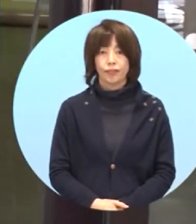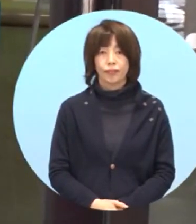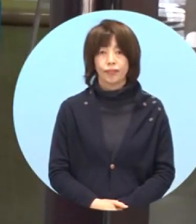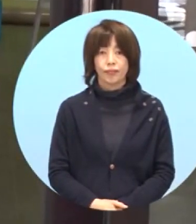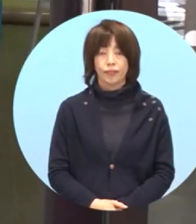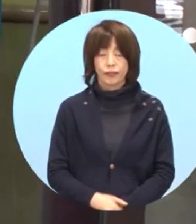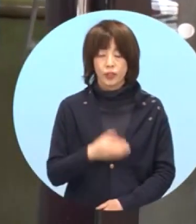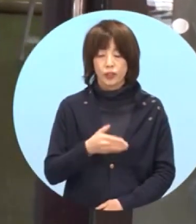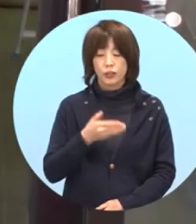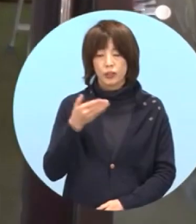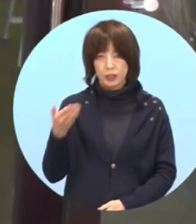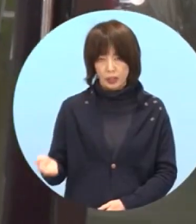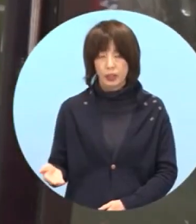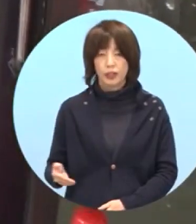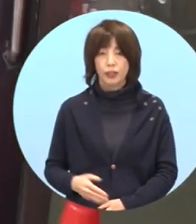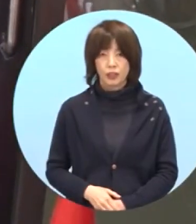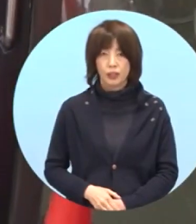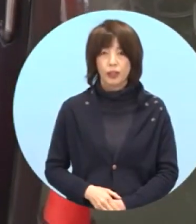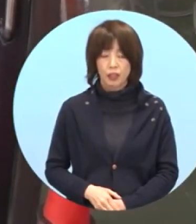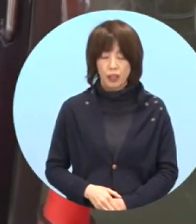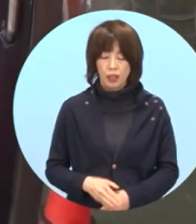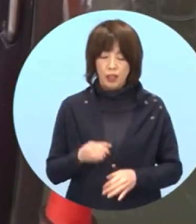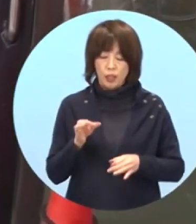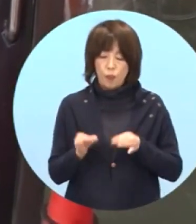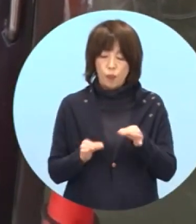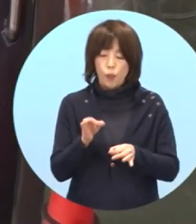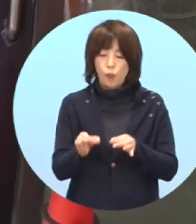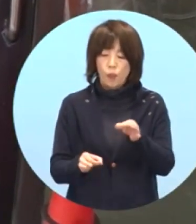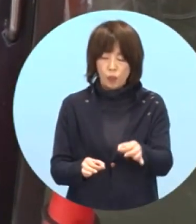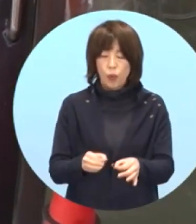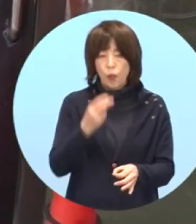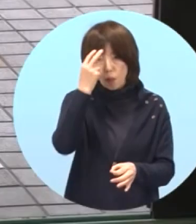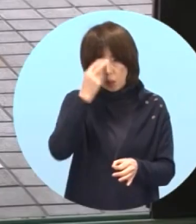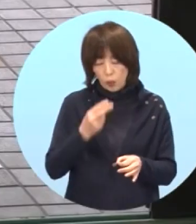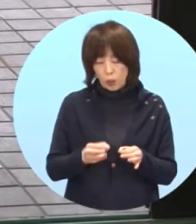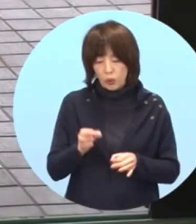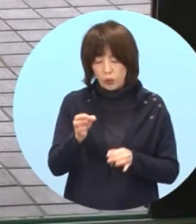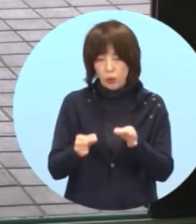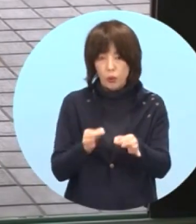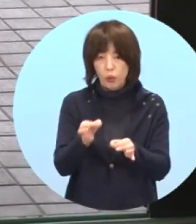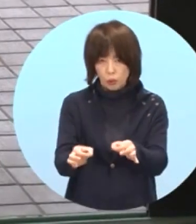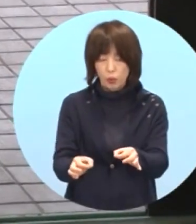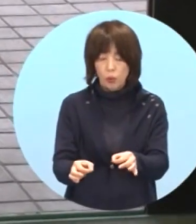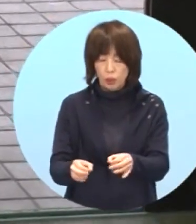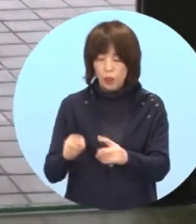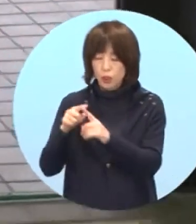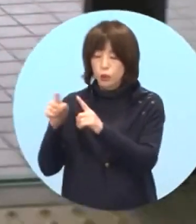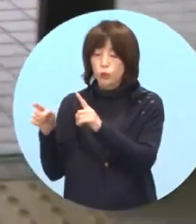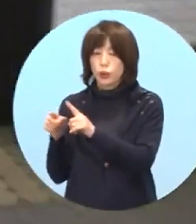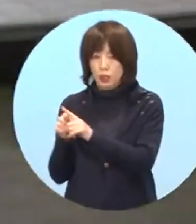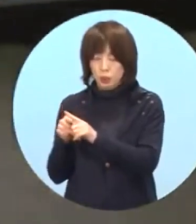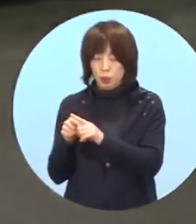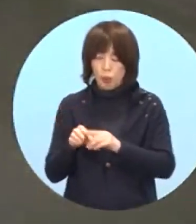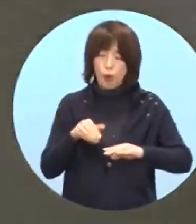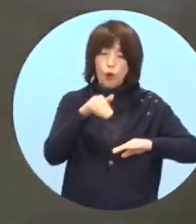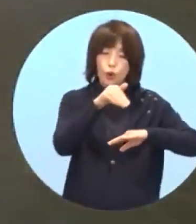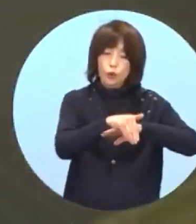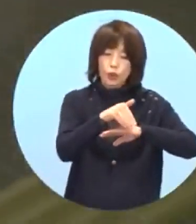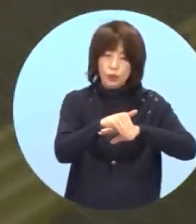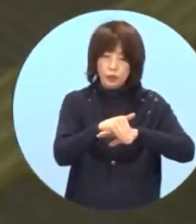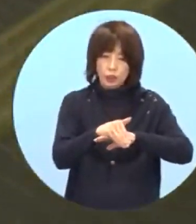そしてこちらの展示タイルは駐車場からこの先の受付まで続いています